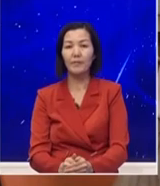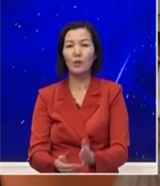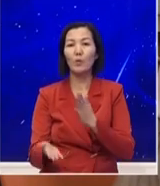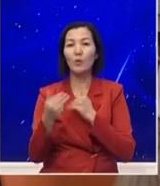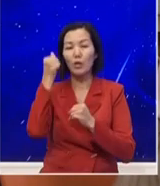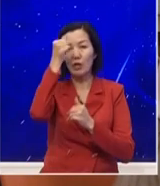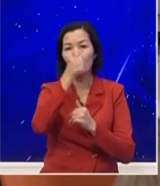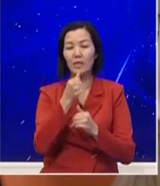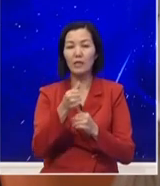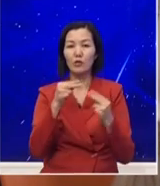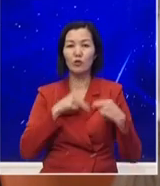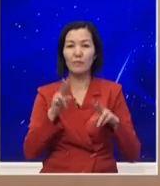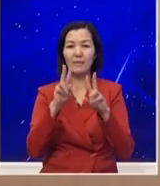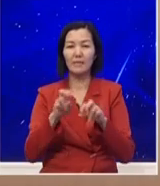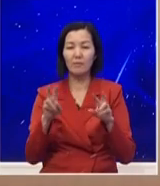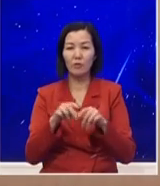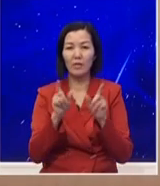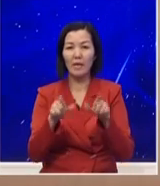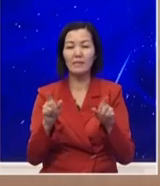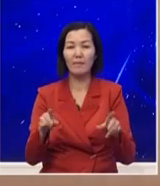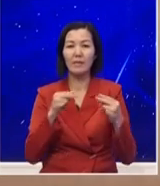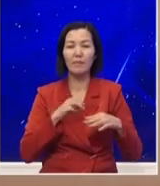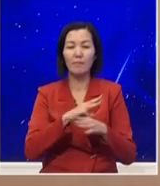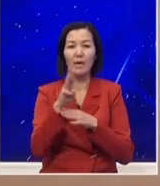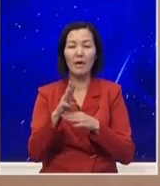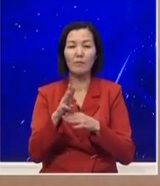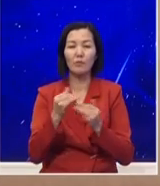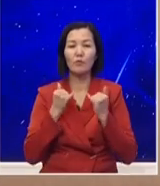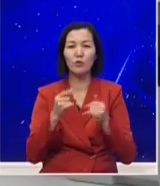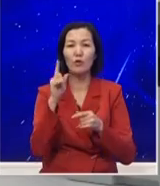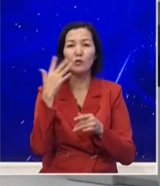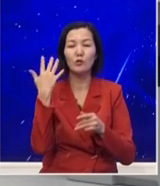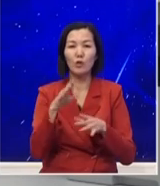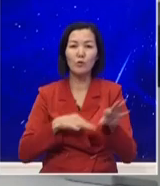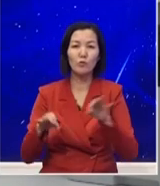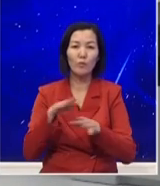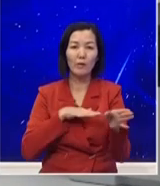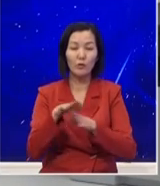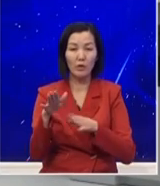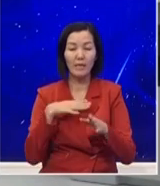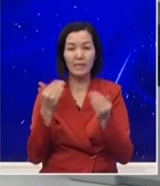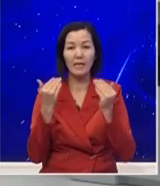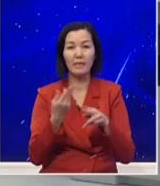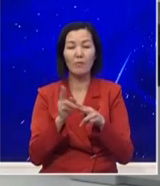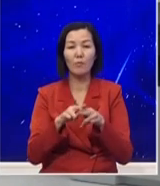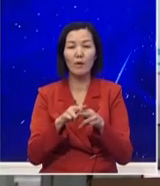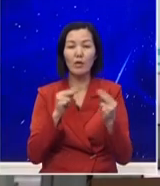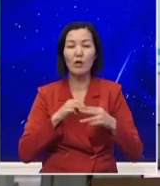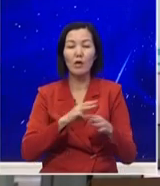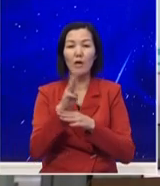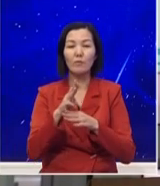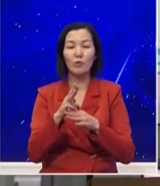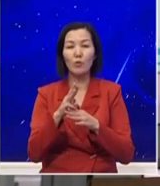Өткен жылы ауданда екі қолға бір күрек іздеп жүрген азаматтарды еңбекпен қамту үшін 150-ден аса жоба іске асты. Бұл бағытқа жұмыспен қамту